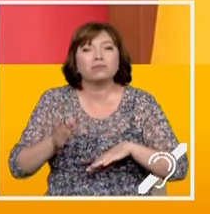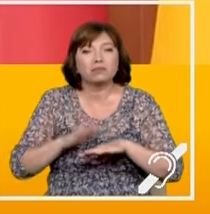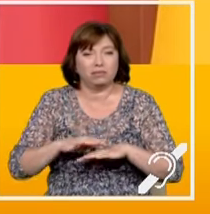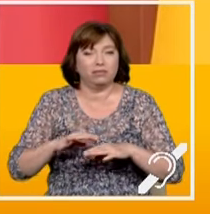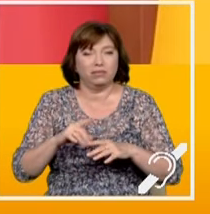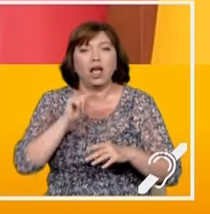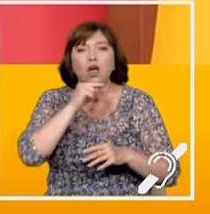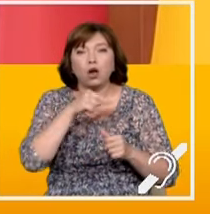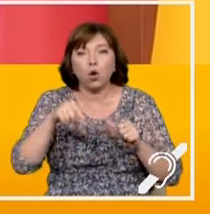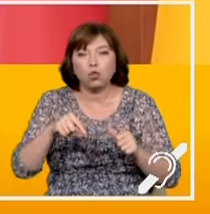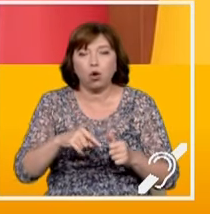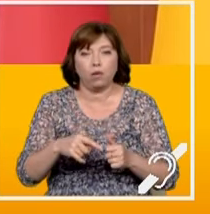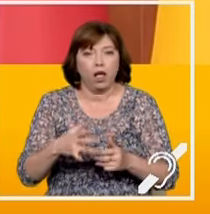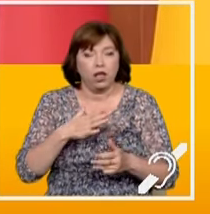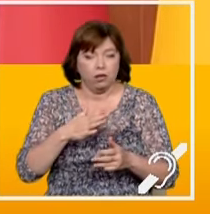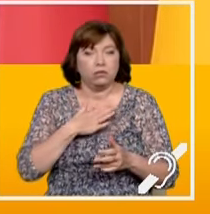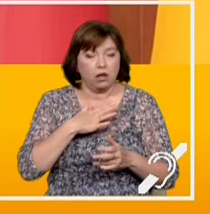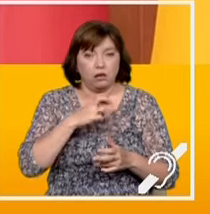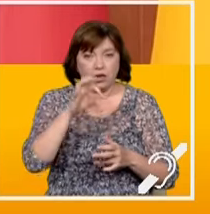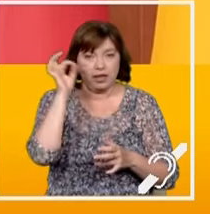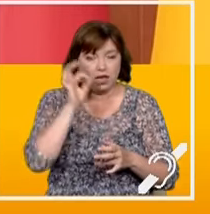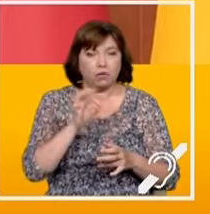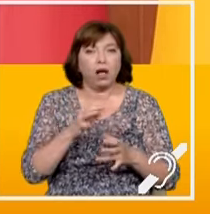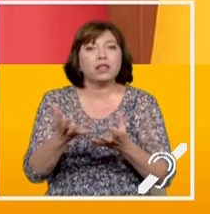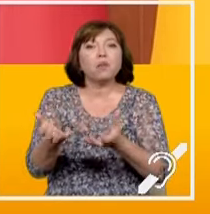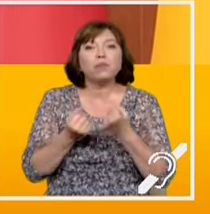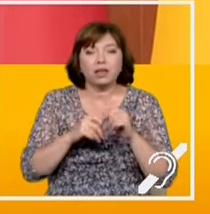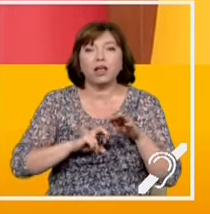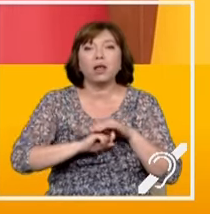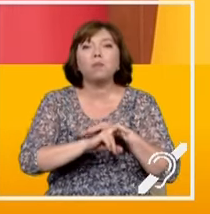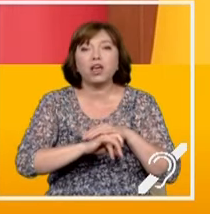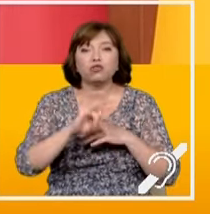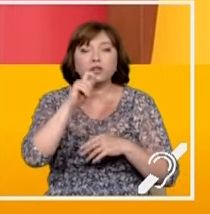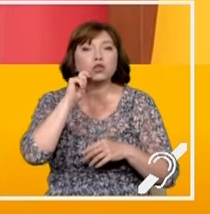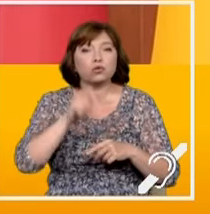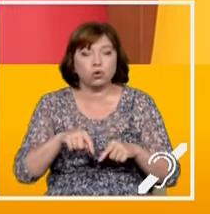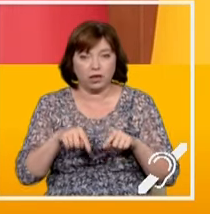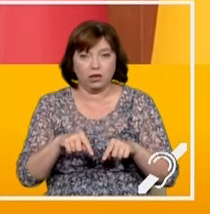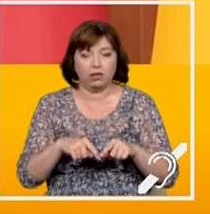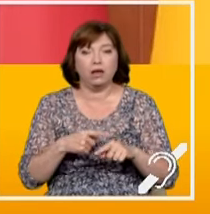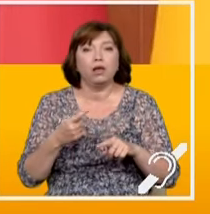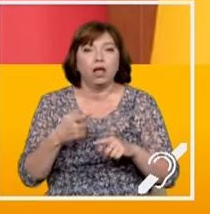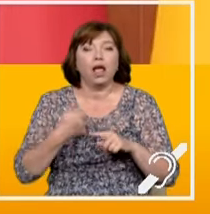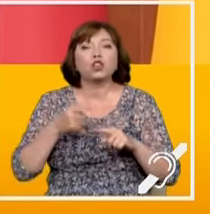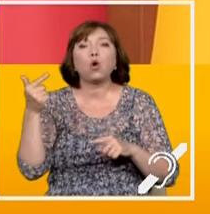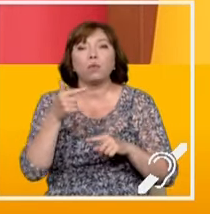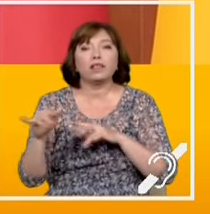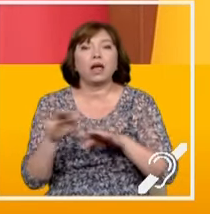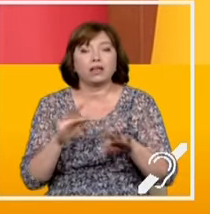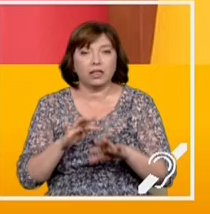dificultăților economice. Țara noastră și-a deschis larg ușa pentru refugiații din Ucraina. Acest act umanitar